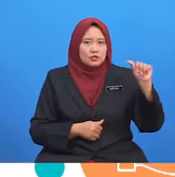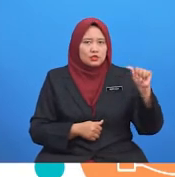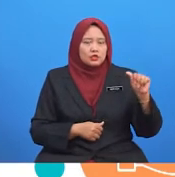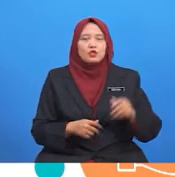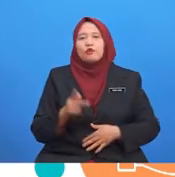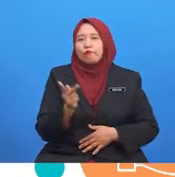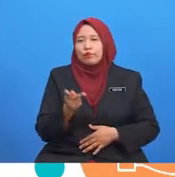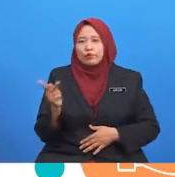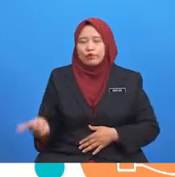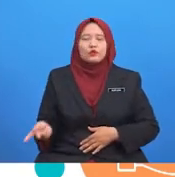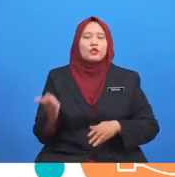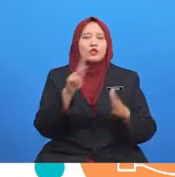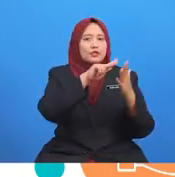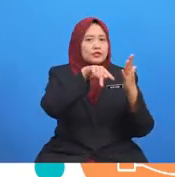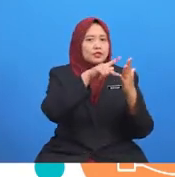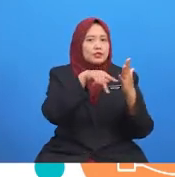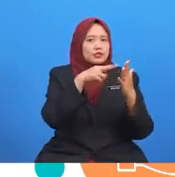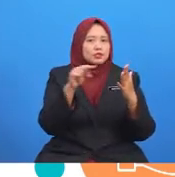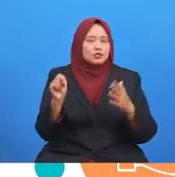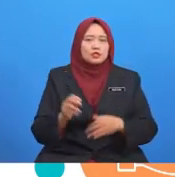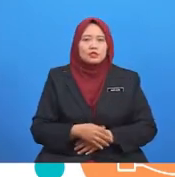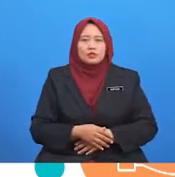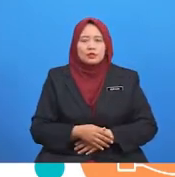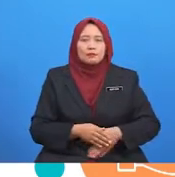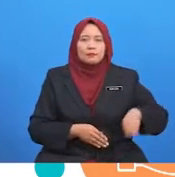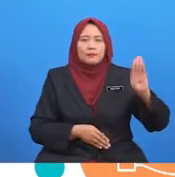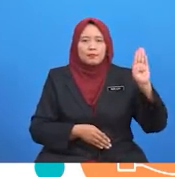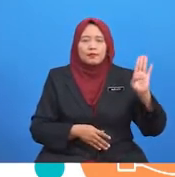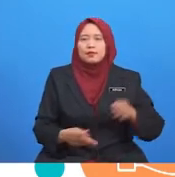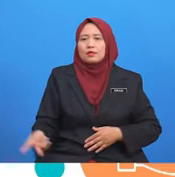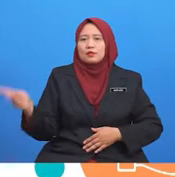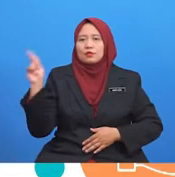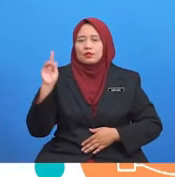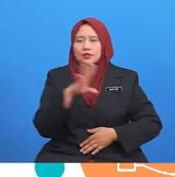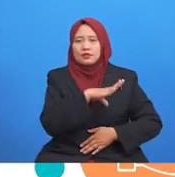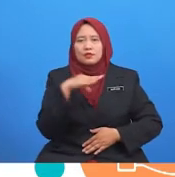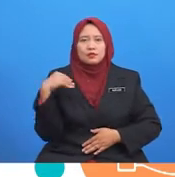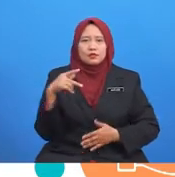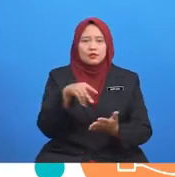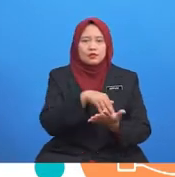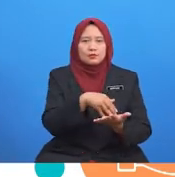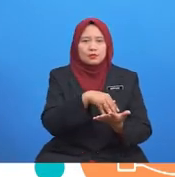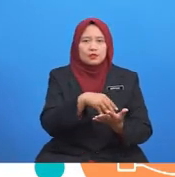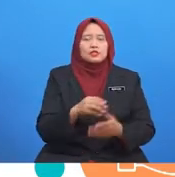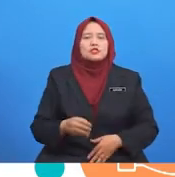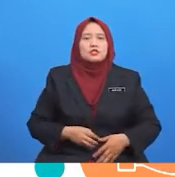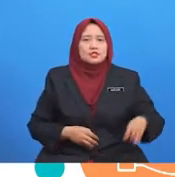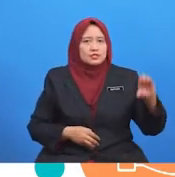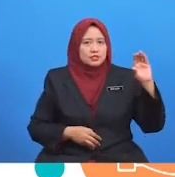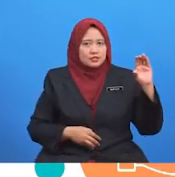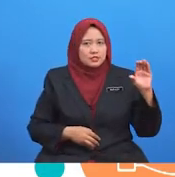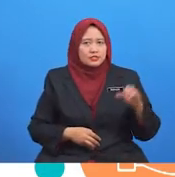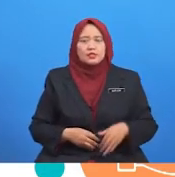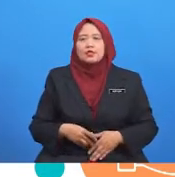Produk kajian, B. Kekuatan dan kelemahan, C.